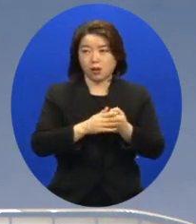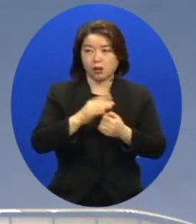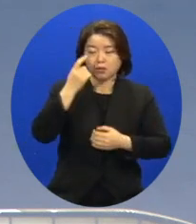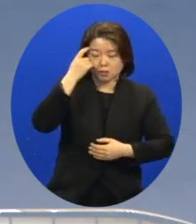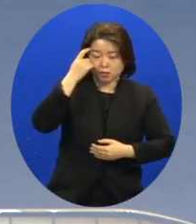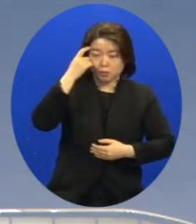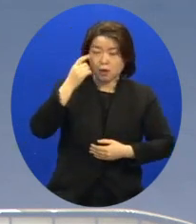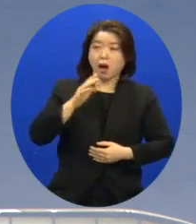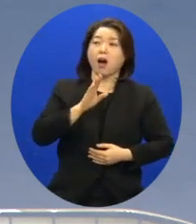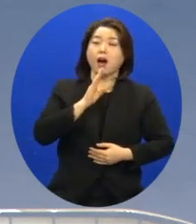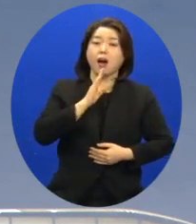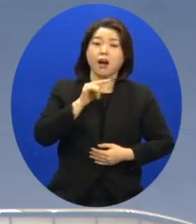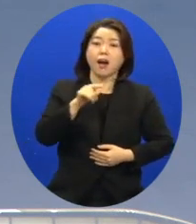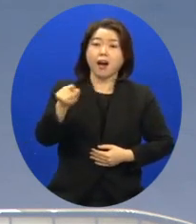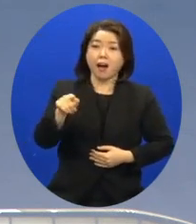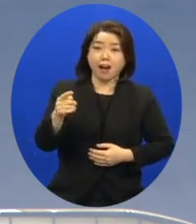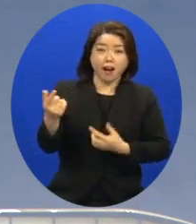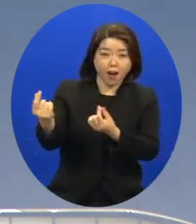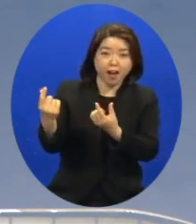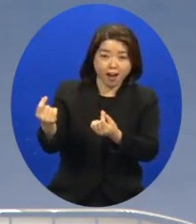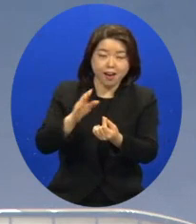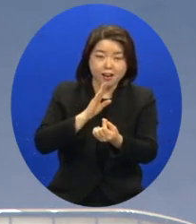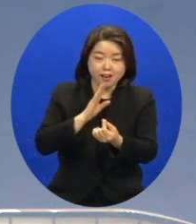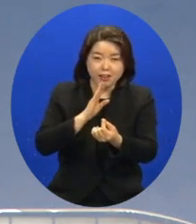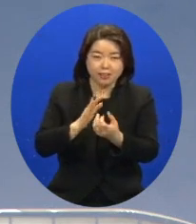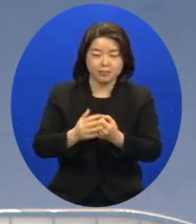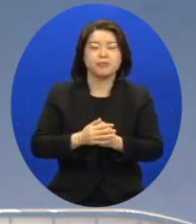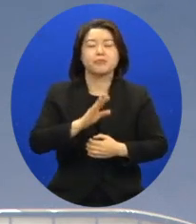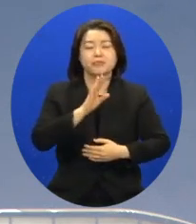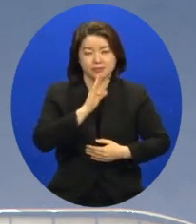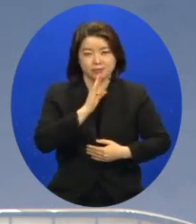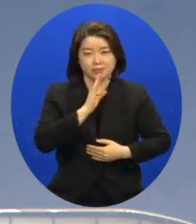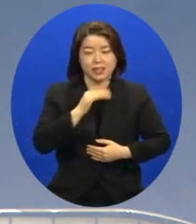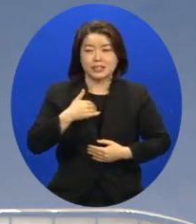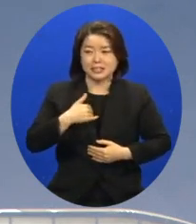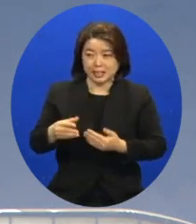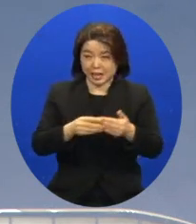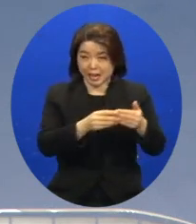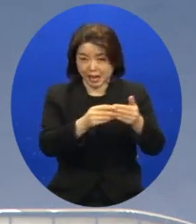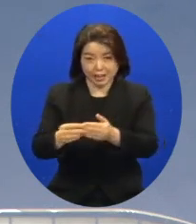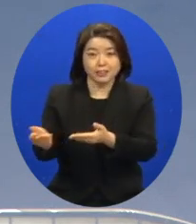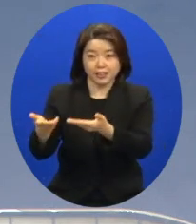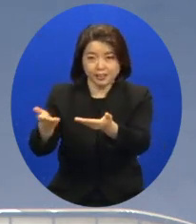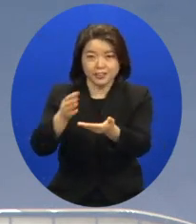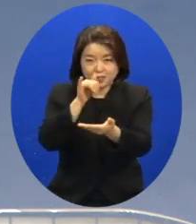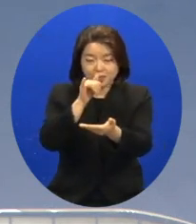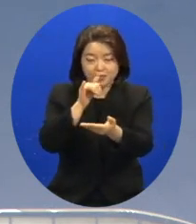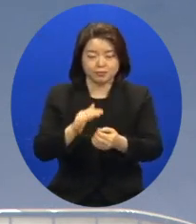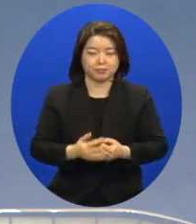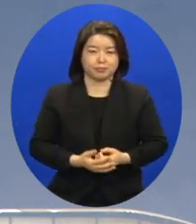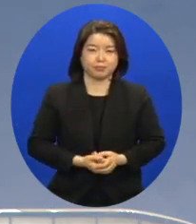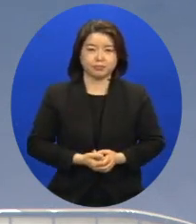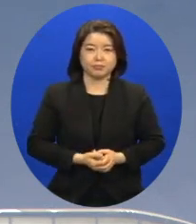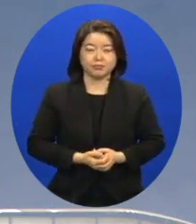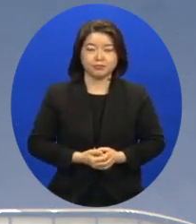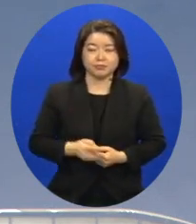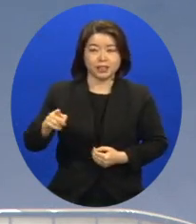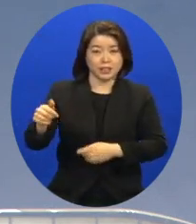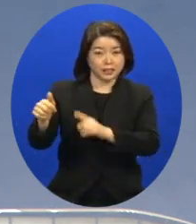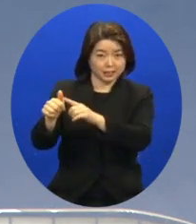보니까 그때 있었던 분이에요. 그랬었죠. 제가 안내를 해드렸었죠. 그랬더니